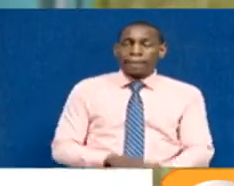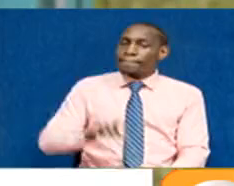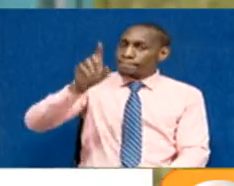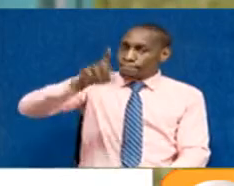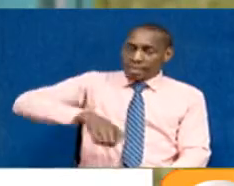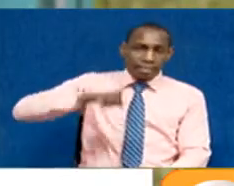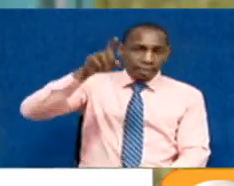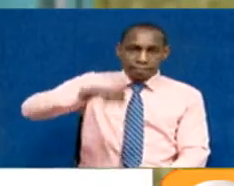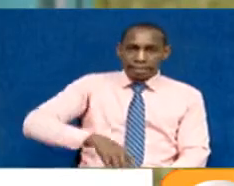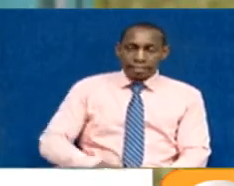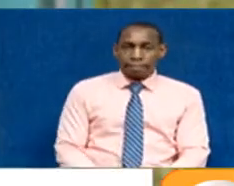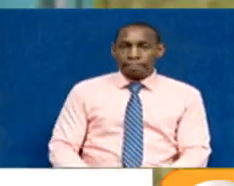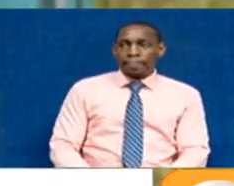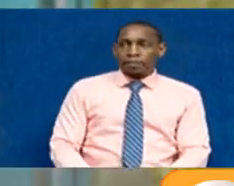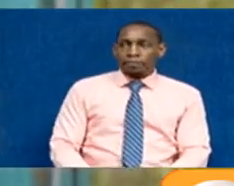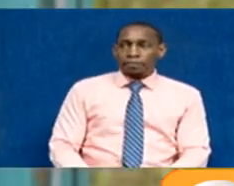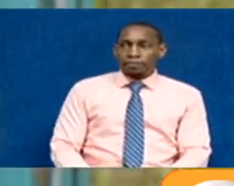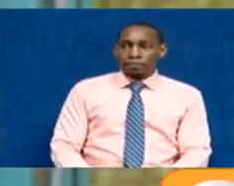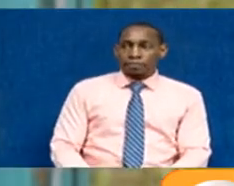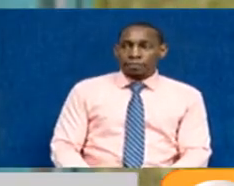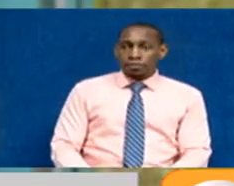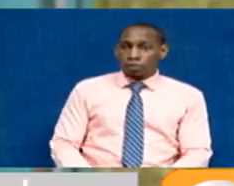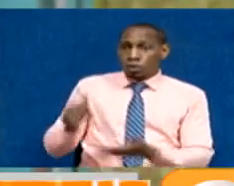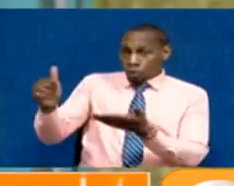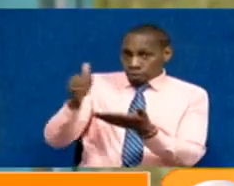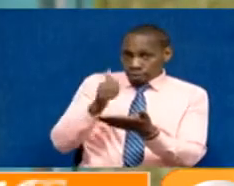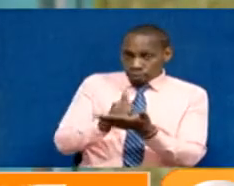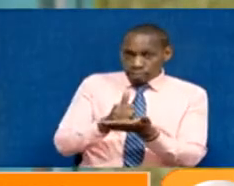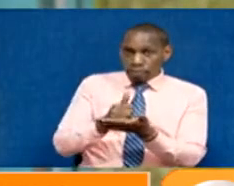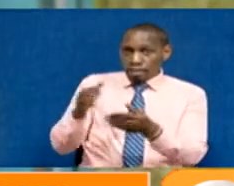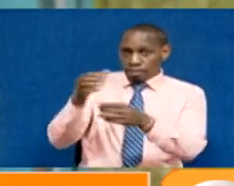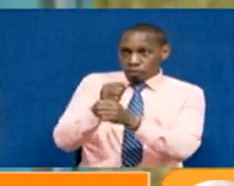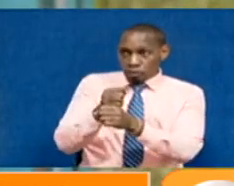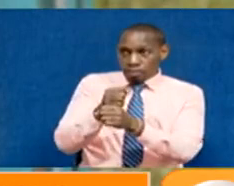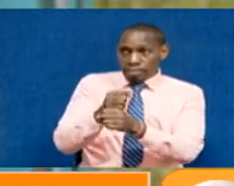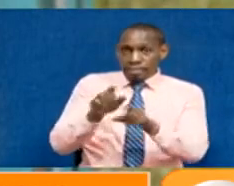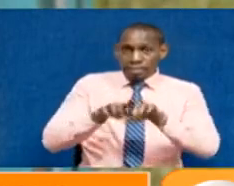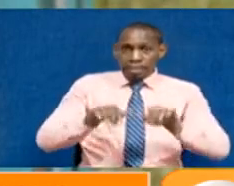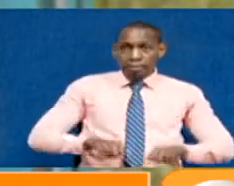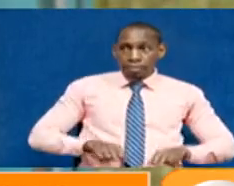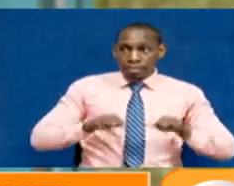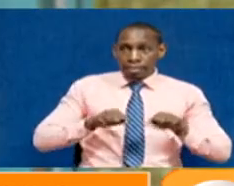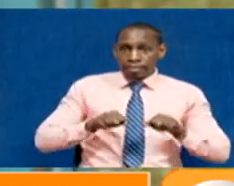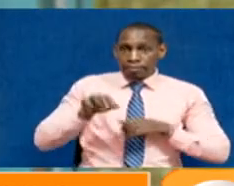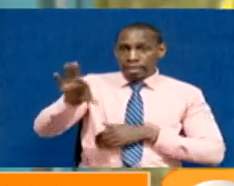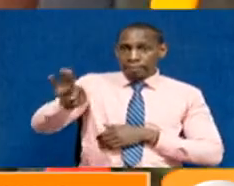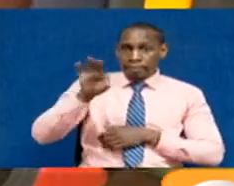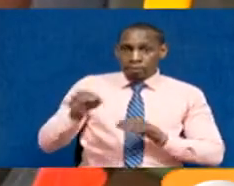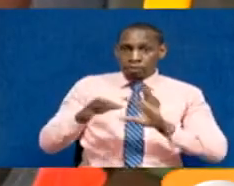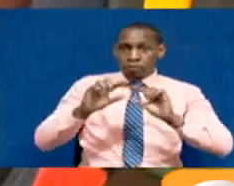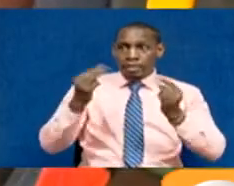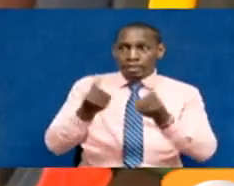Lazima tukue na uretwe kwetu kama association na chairman ambaye amekurecruit kwa grupu